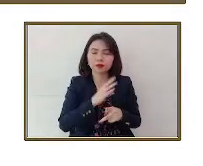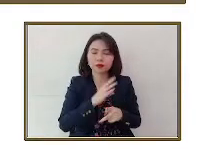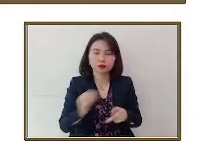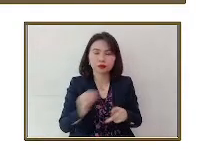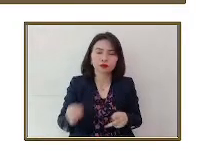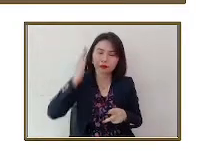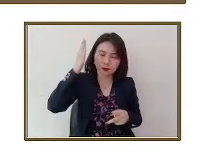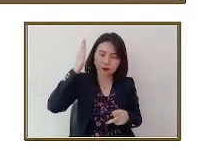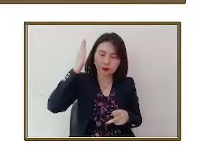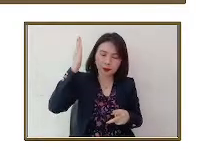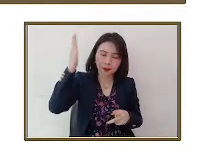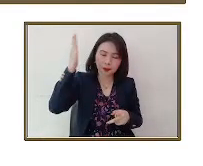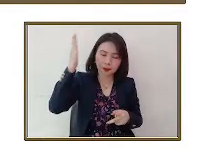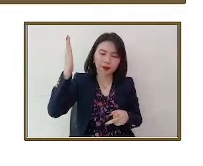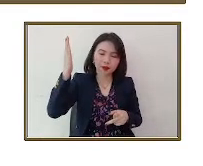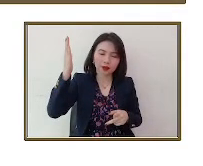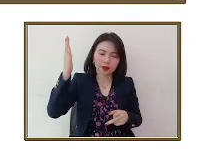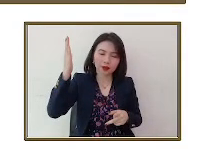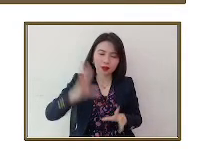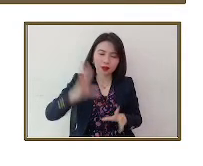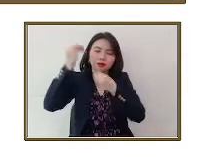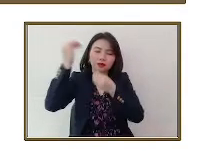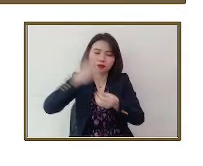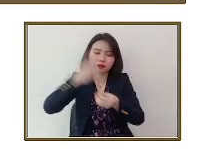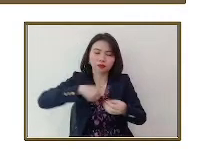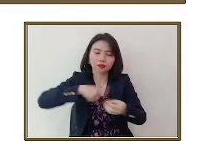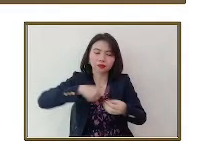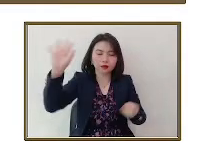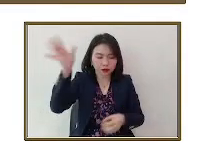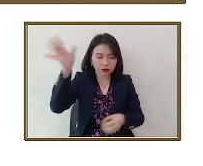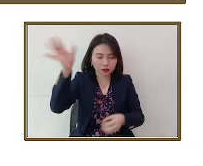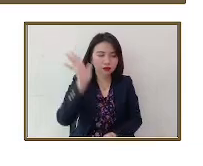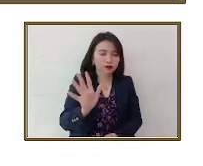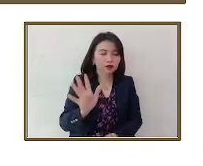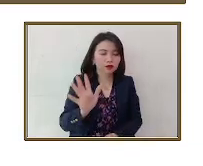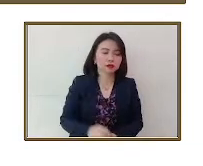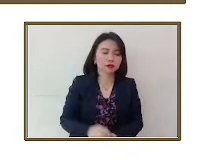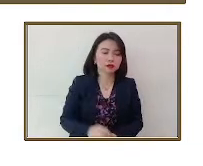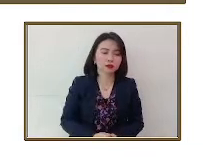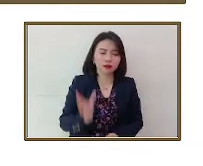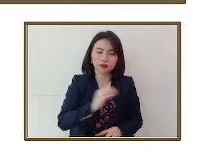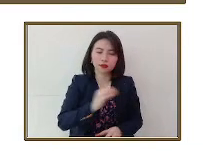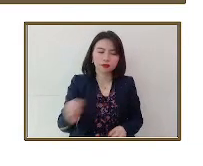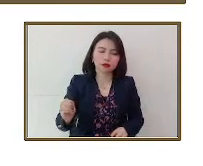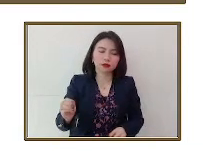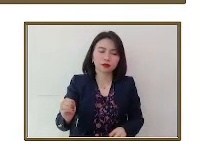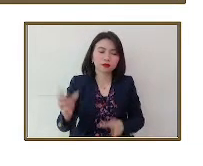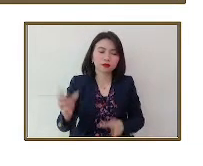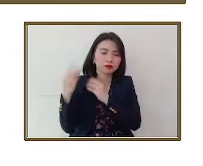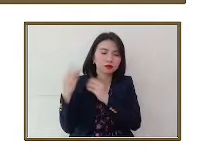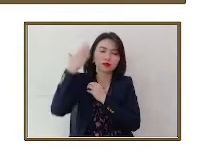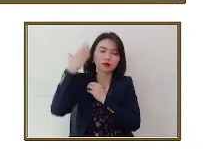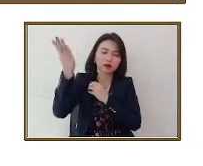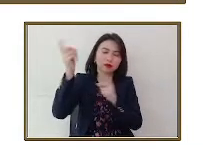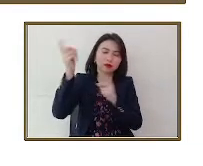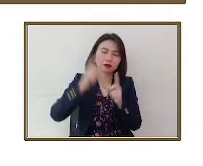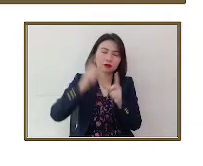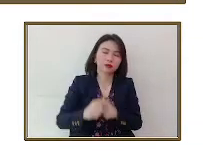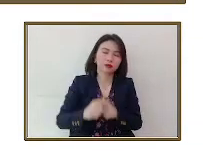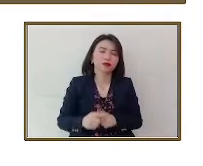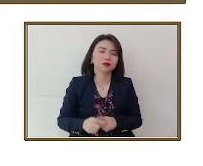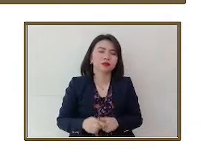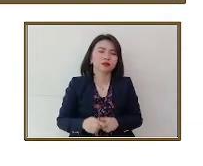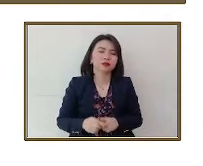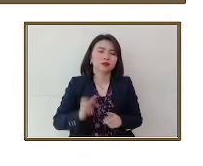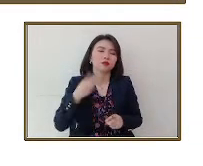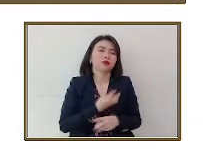Kayo po ang magbigay ng liwanag sa bawat isa. Nawa ang salita nyo ang siyang lagi naming pagyamanin